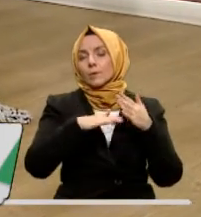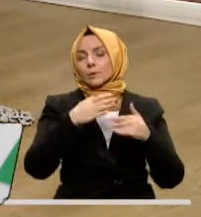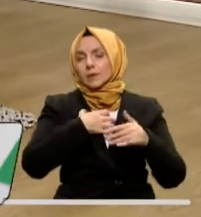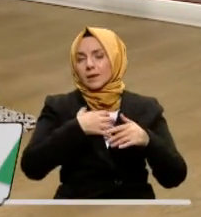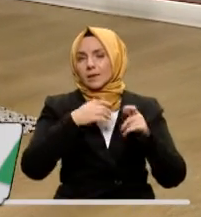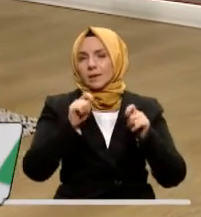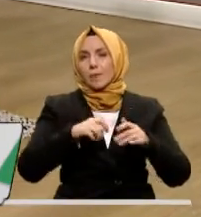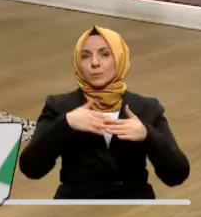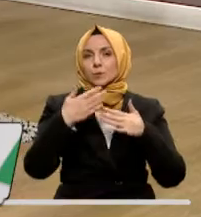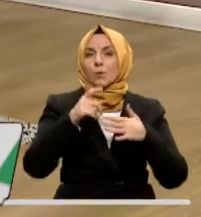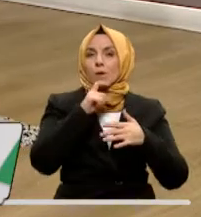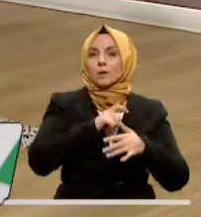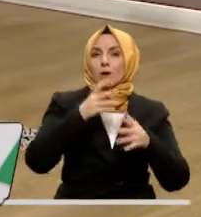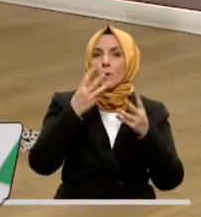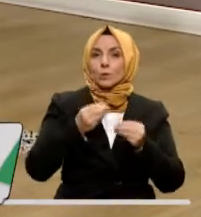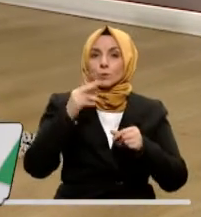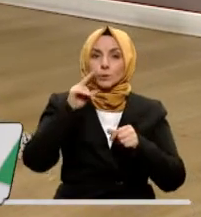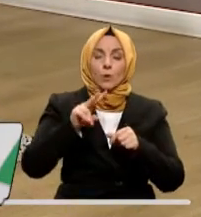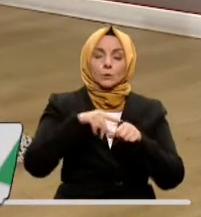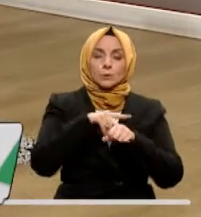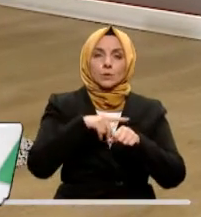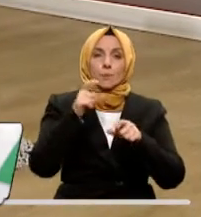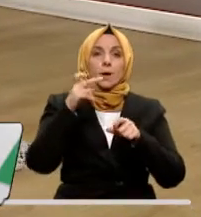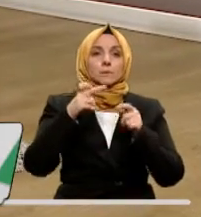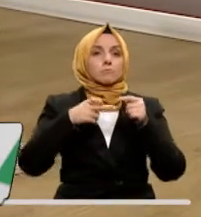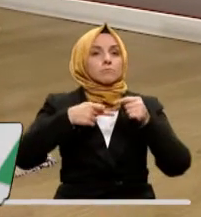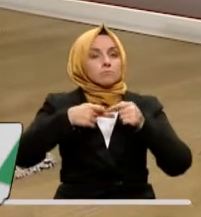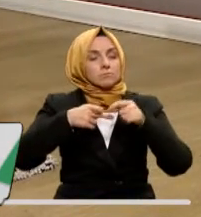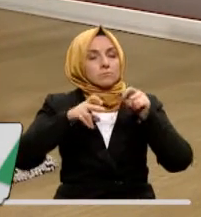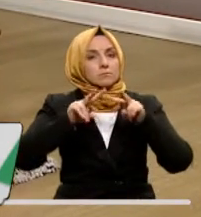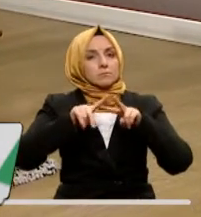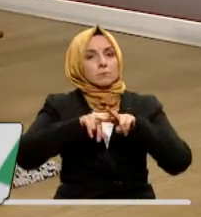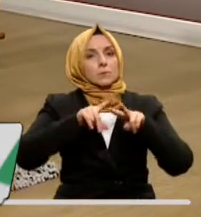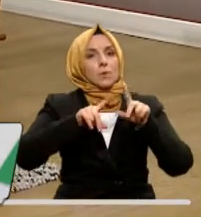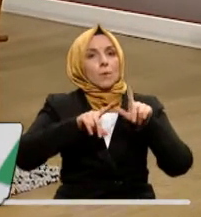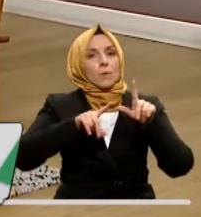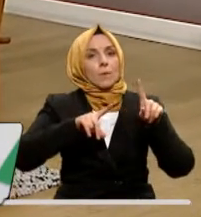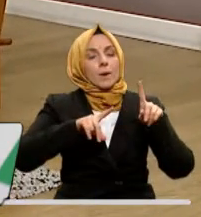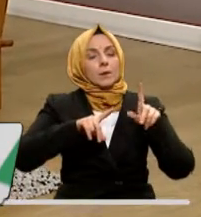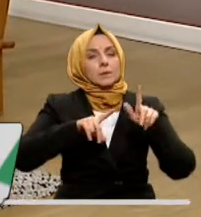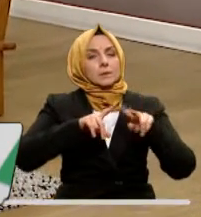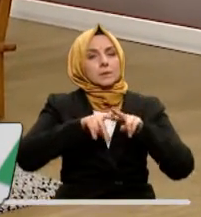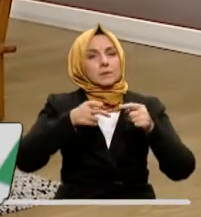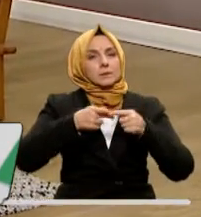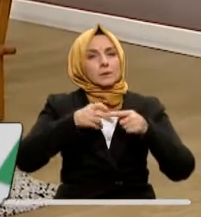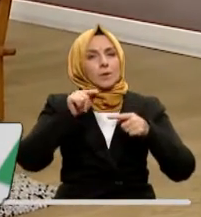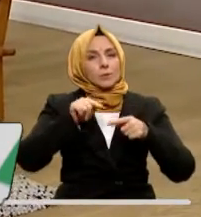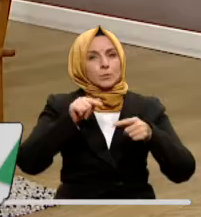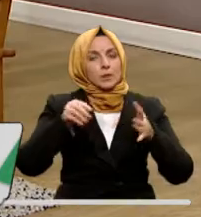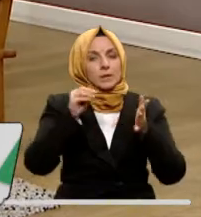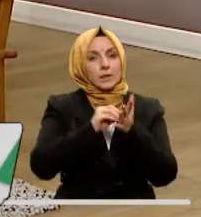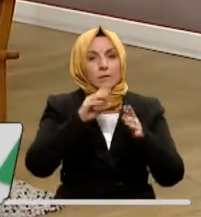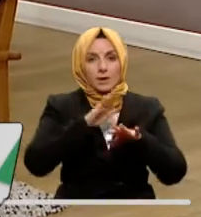görünce daha sonra Romalılar Bu takvime ilaveler yapmışlar ve netice itibariyle günümüze kadar bu takvim